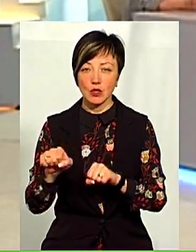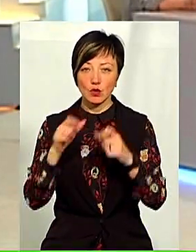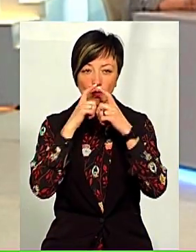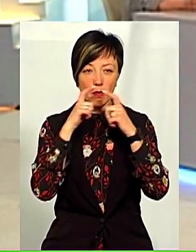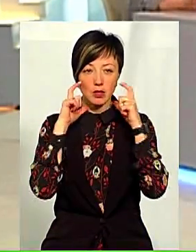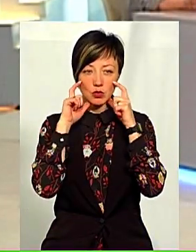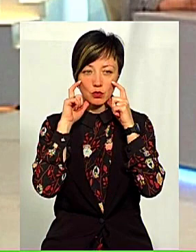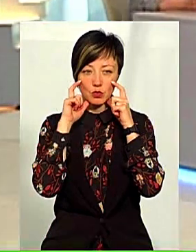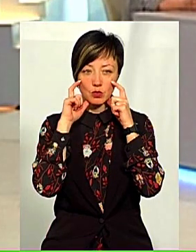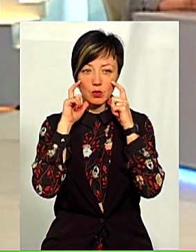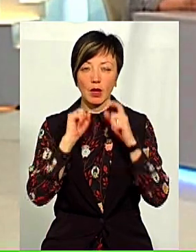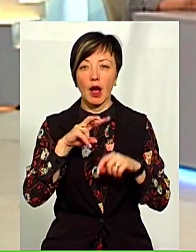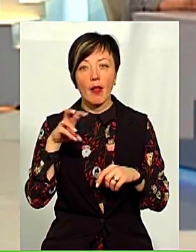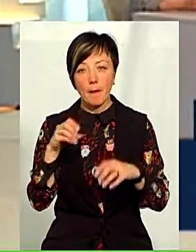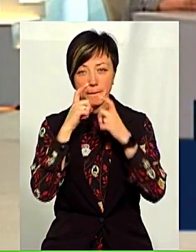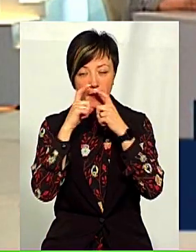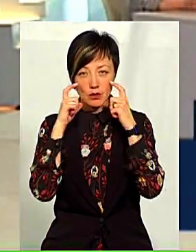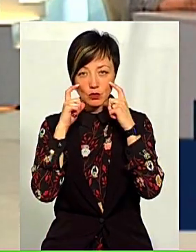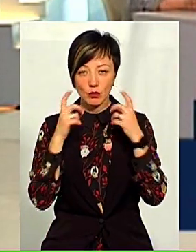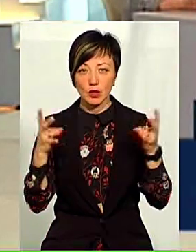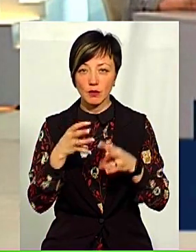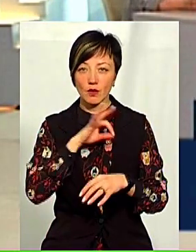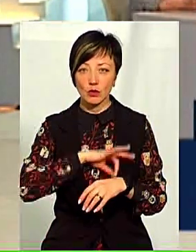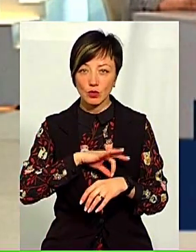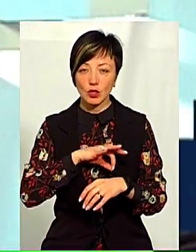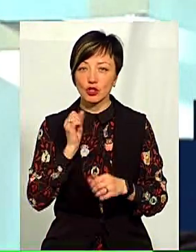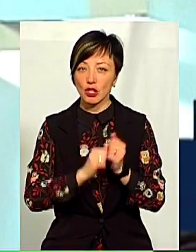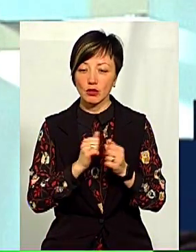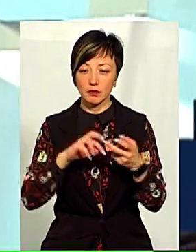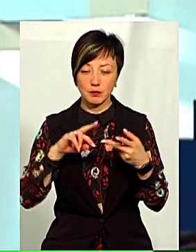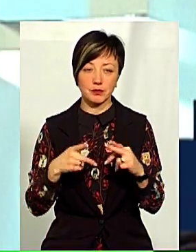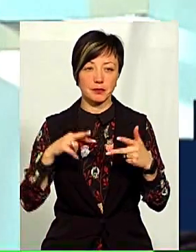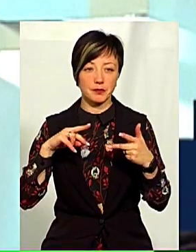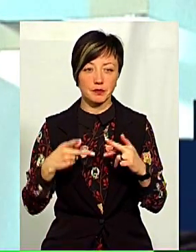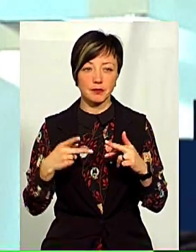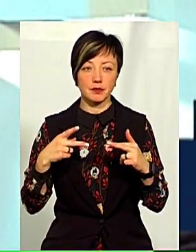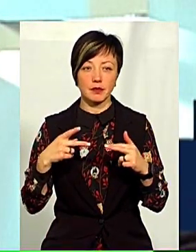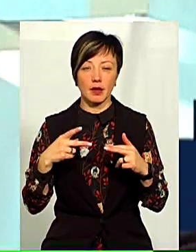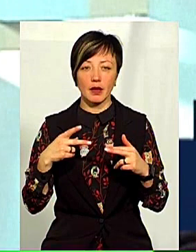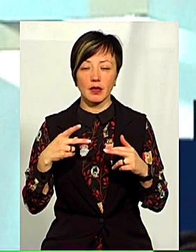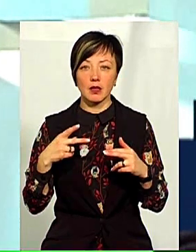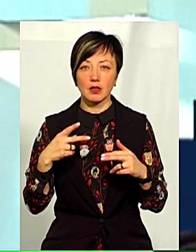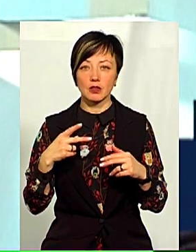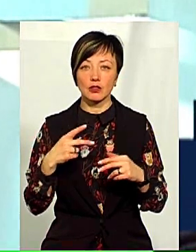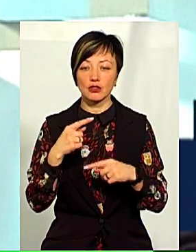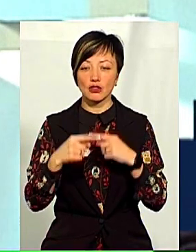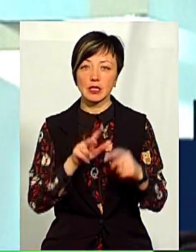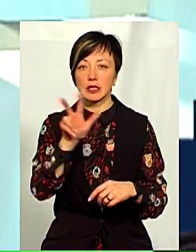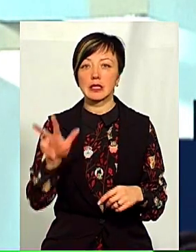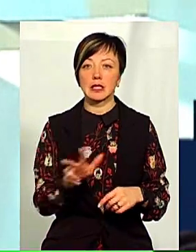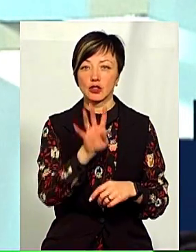маску. Але маску потрібно використовувати щонайчаще, міняти її потрібно не рідше, ніж через